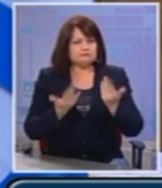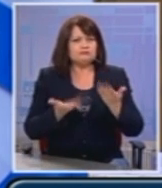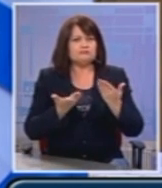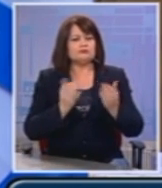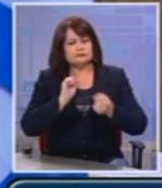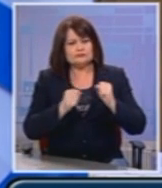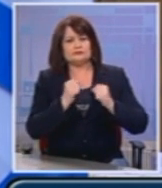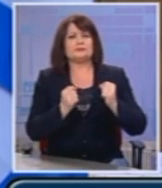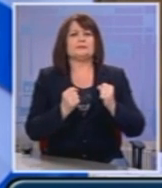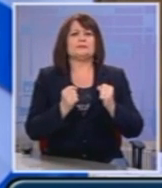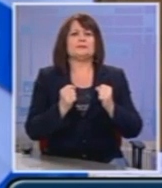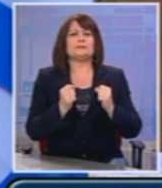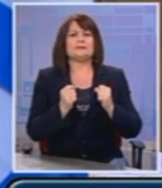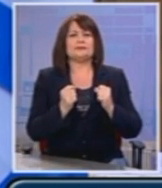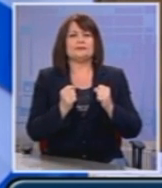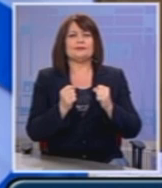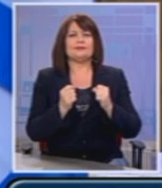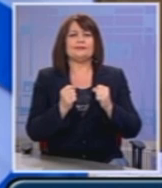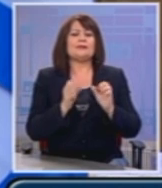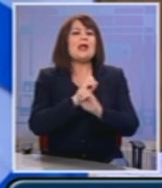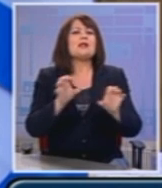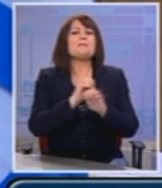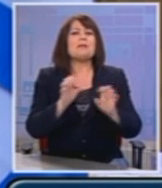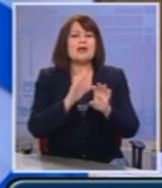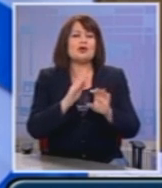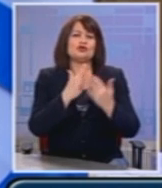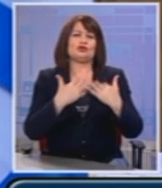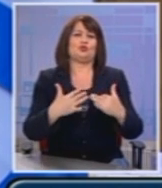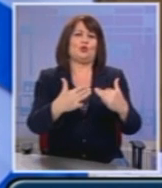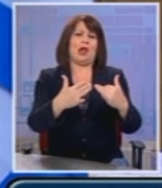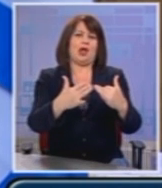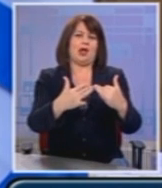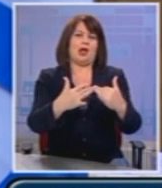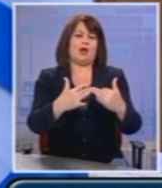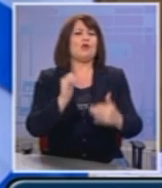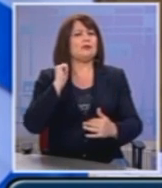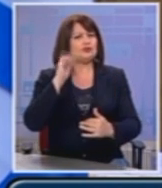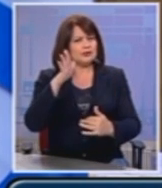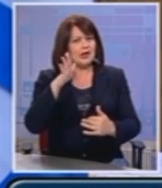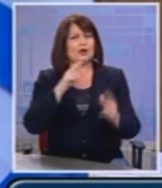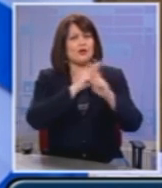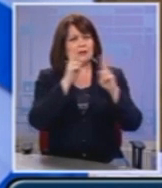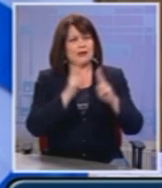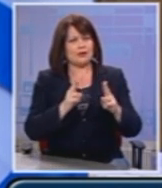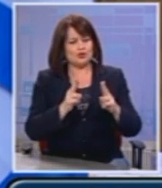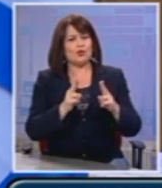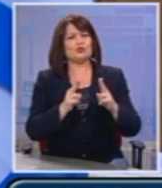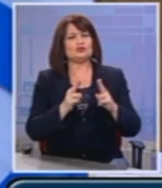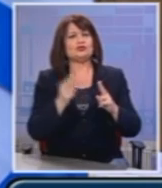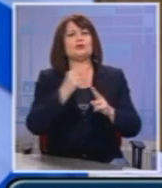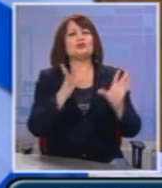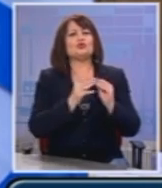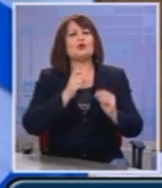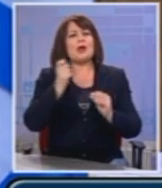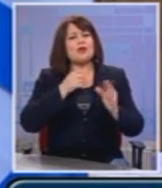την ε ενημέρωση της κοινής γνώμης και της διεθνούς κοινότητας σεθ σε θέματα χρέους